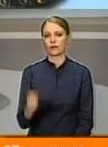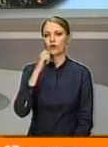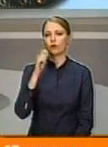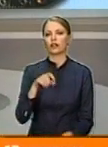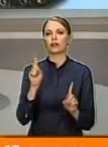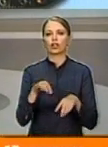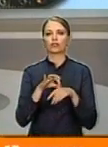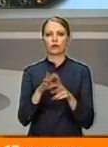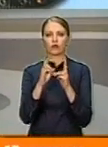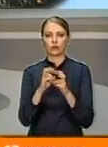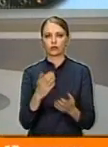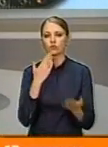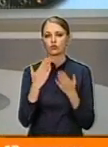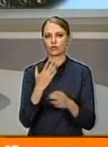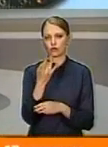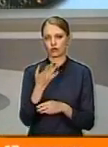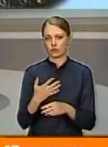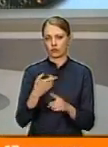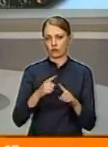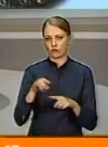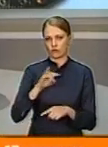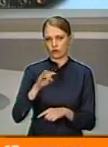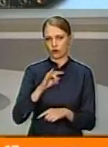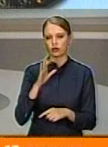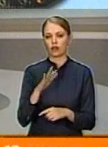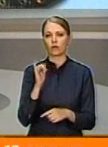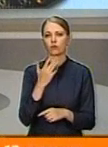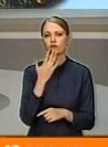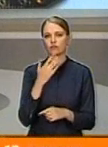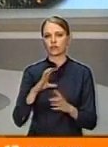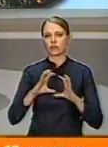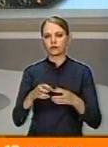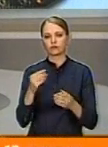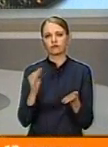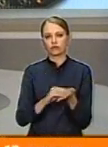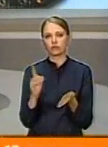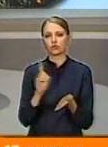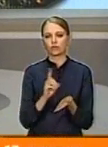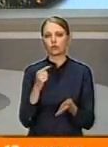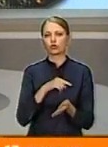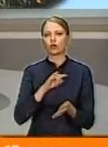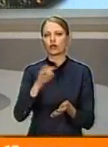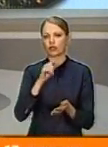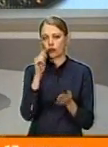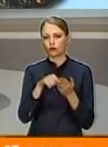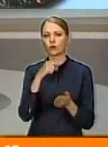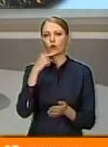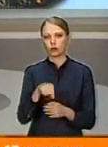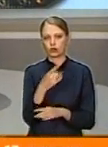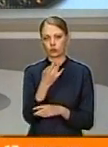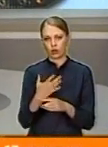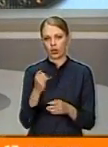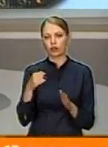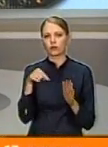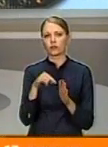Україна теж провела розслідування щодо збитого малайзійського Боїнга. У вітчизняному світі зазначено, що літак поцілено російською ракетою